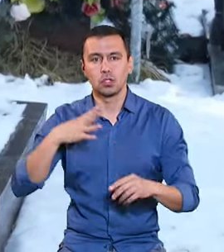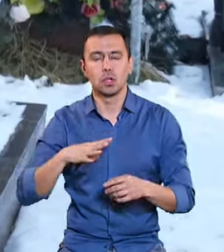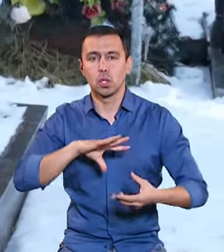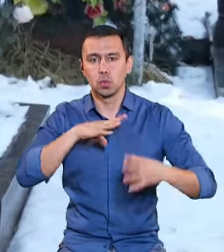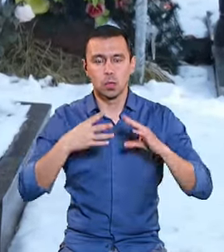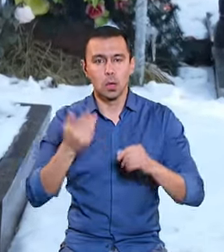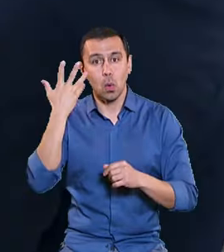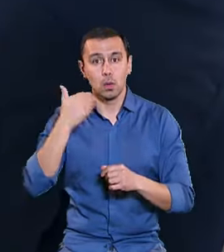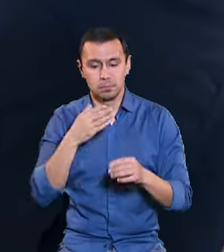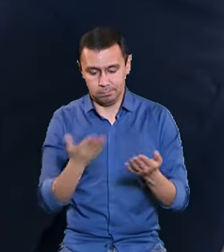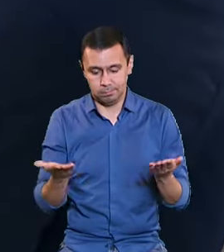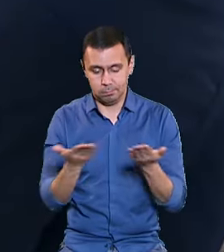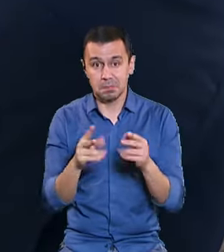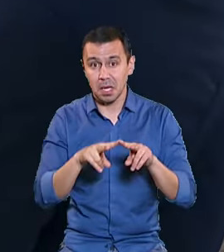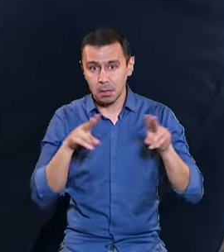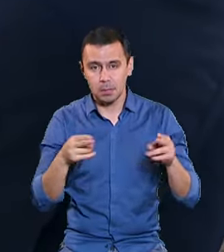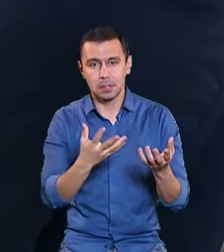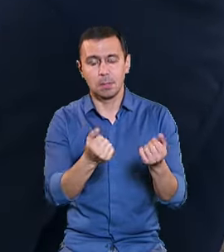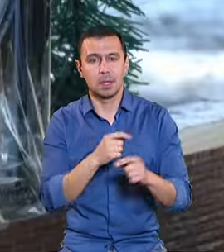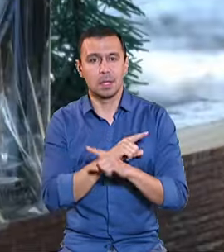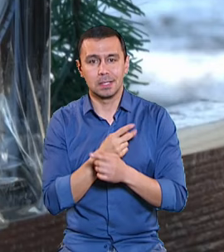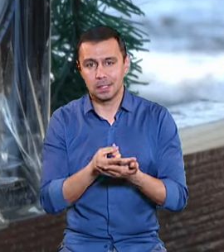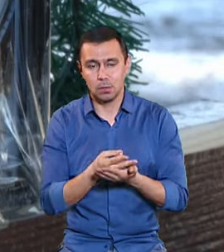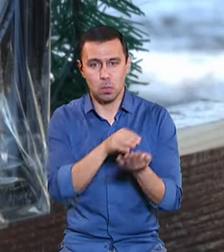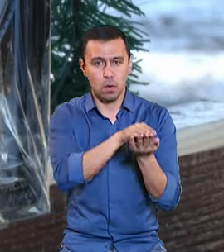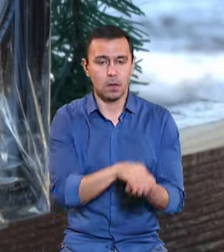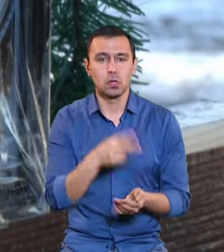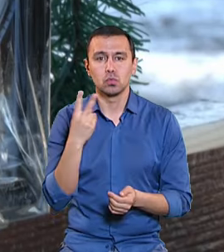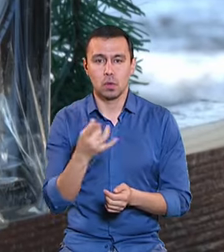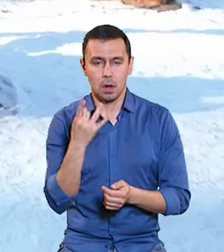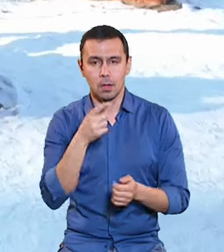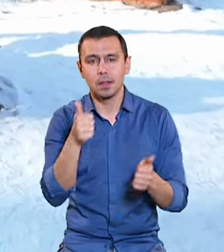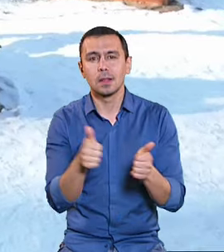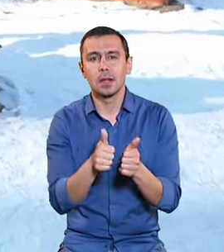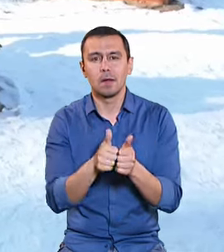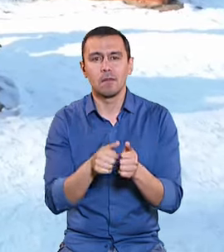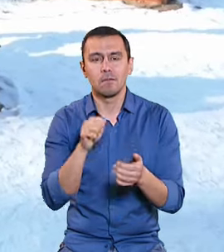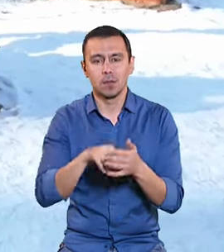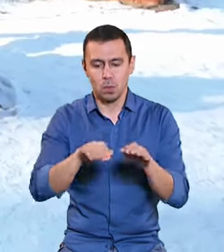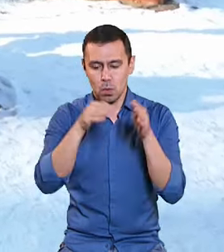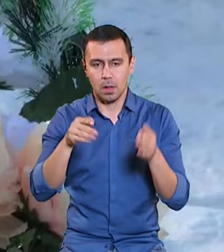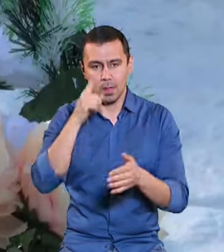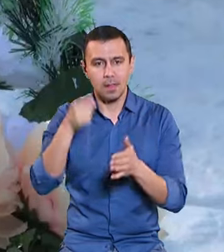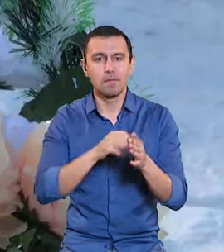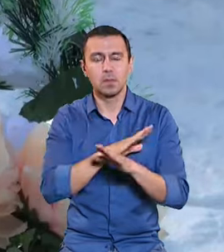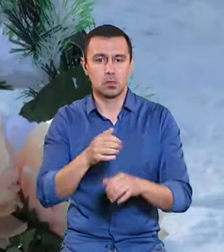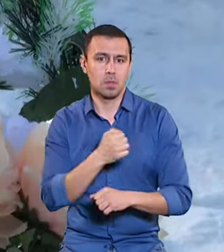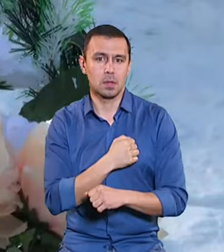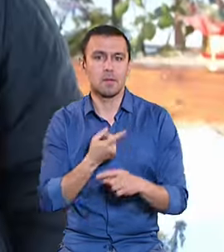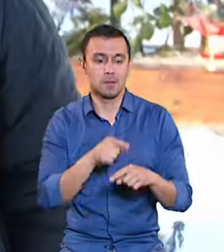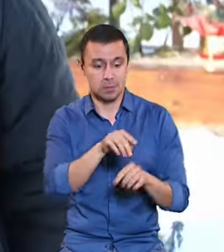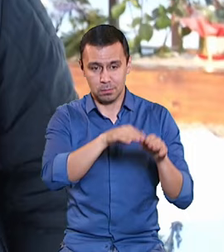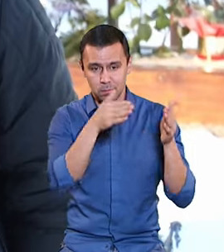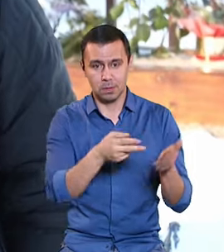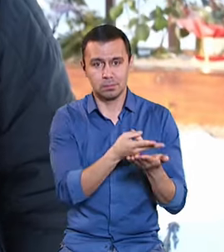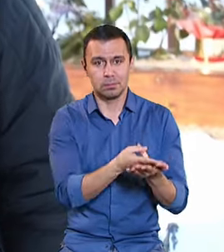результатів, і коли ті співпали, забрали тіло Івана та поховали вдруге, недалеко від могили досі невпізнаного бійця. У цій могилі